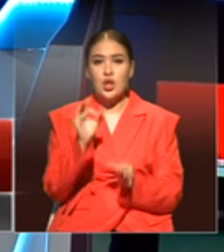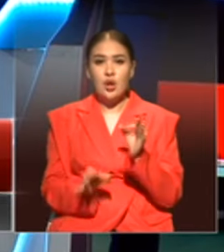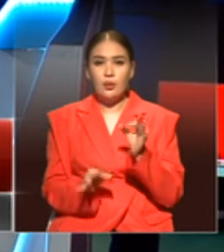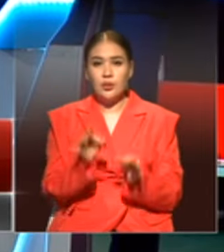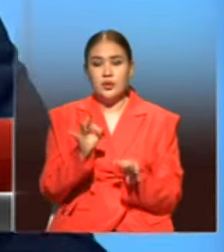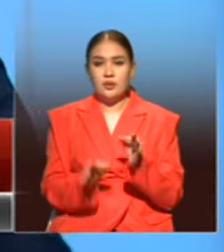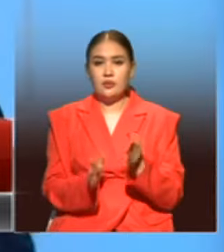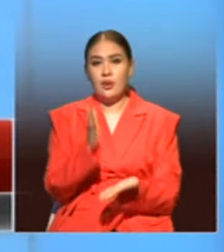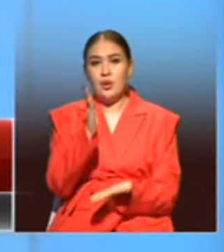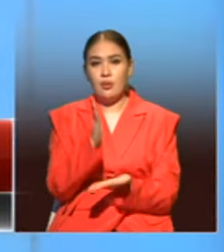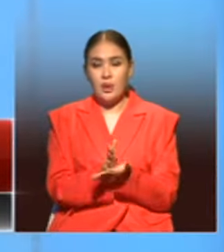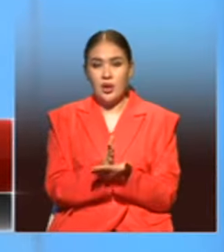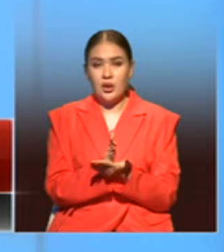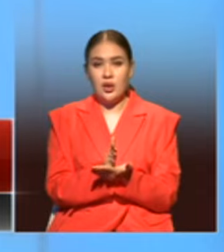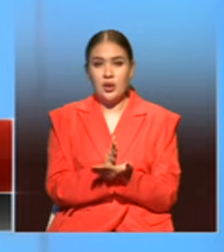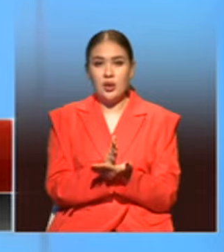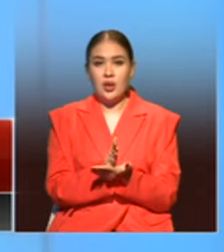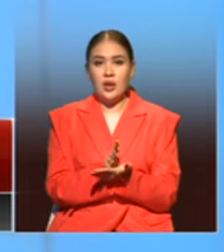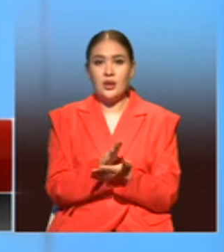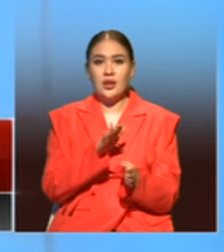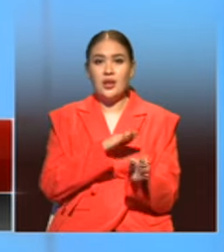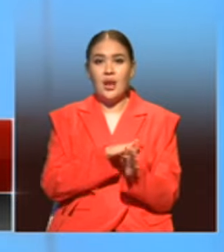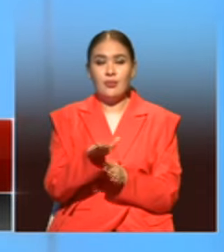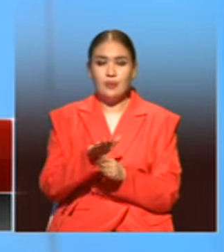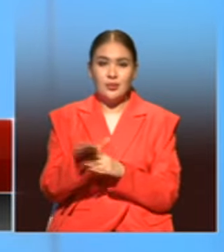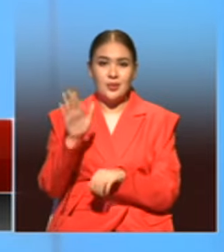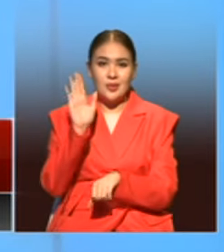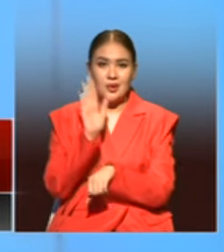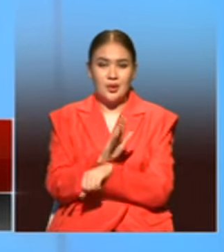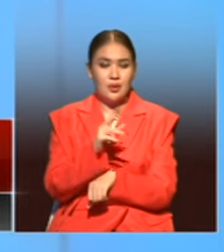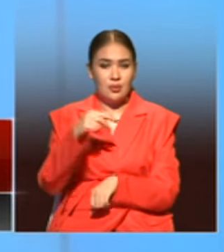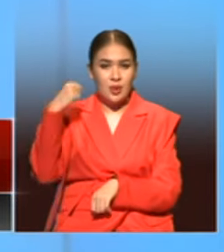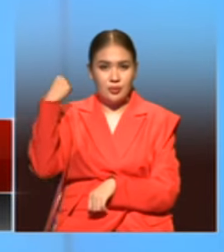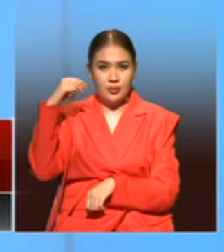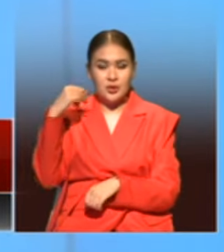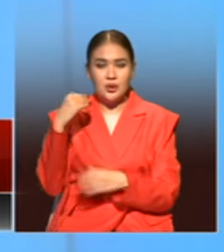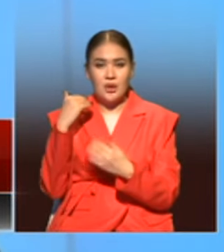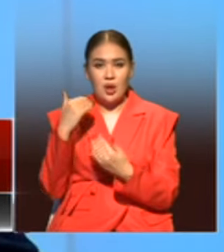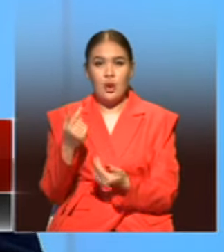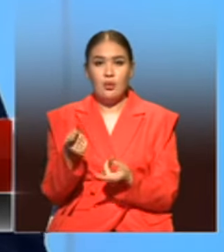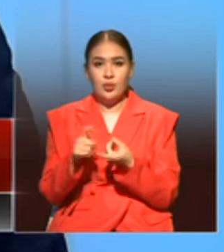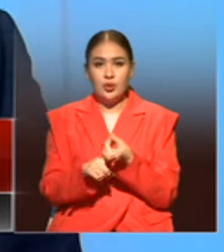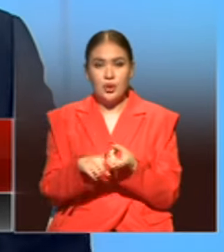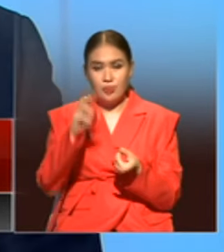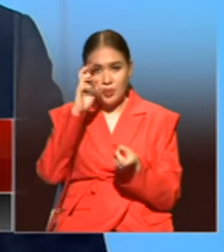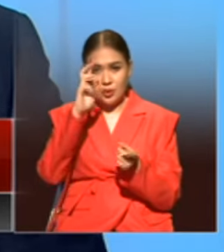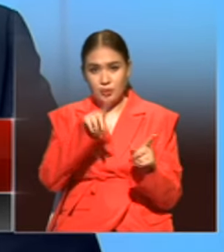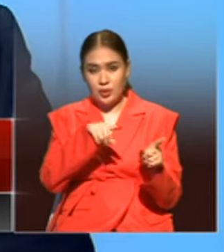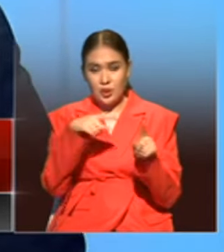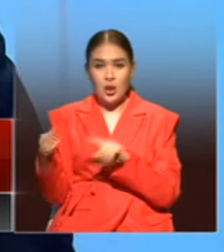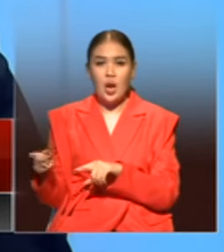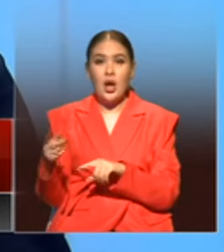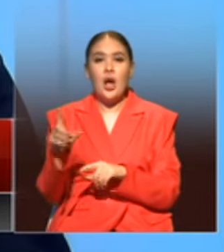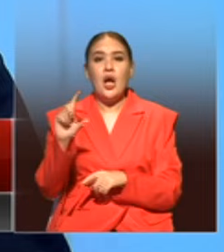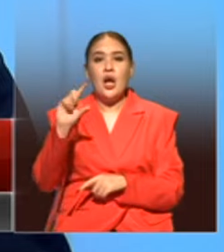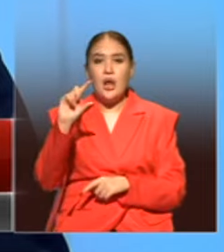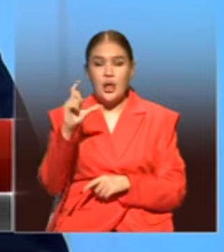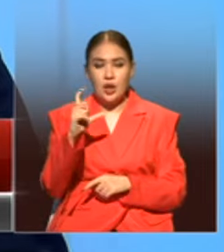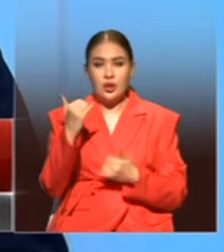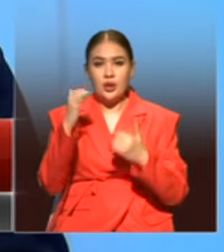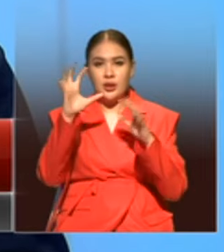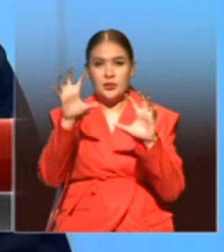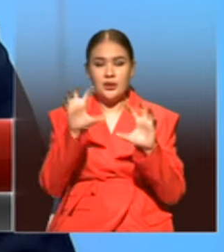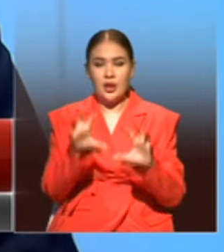жүзеге асырылатын болса, қазір ол президенттің тапсырмасы бойынша мемлекеттік меншікке өтті ғой. Содан бері экологиялық кодекске заңнамаларға